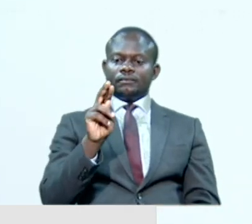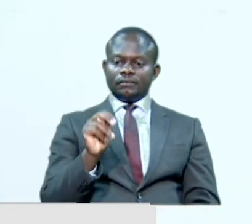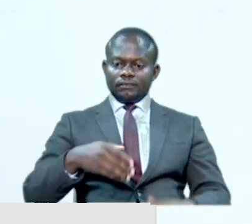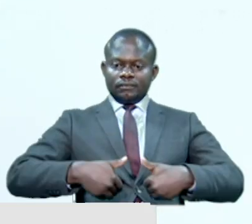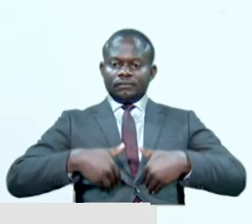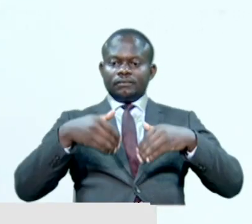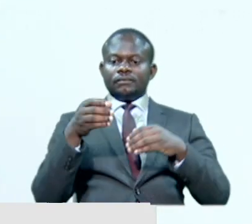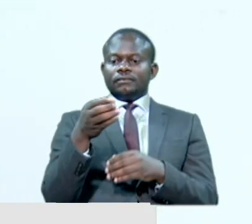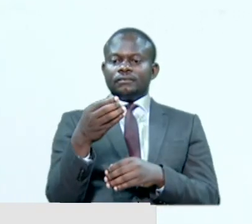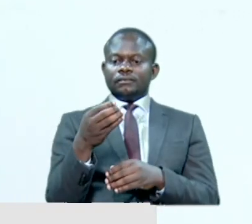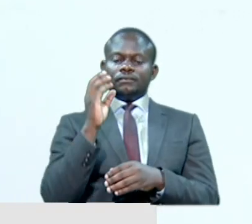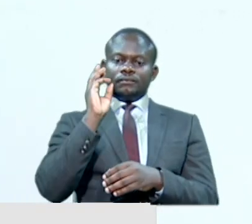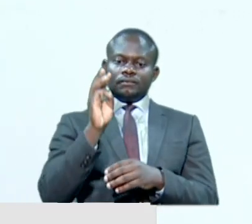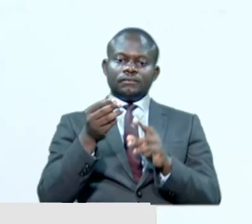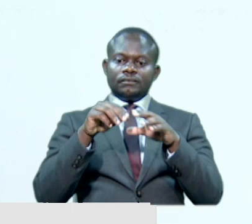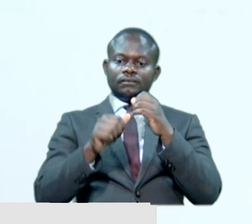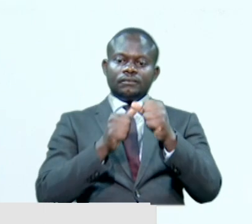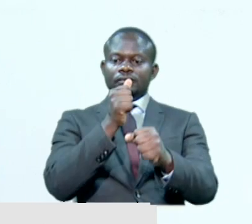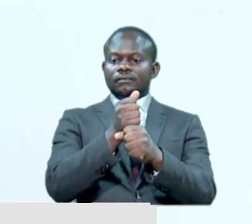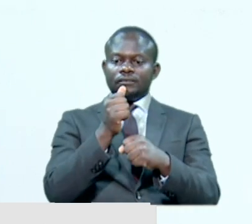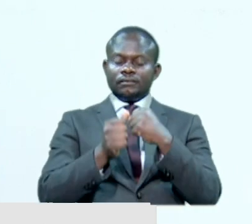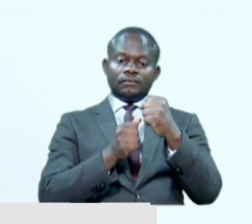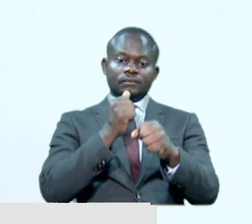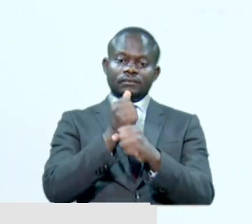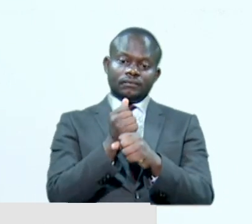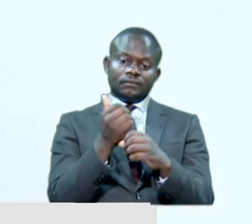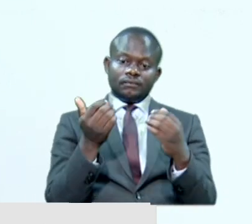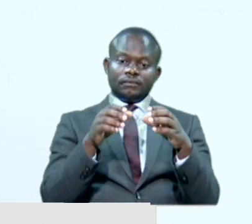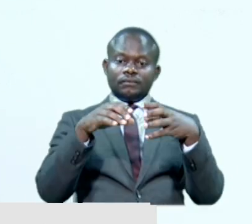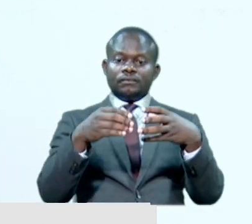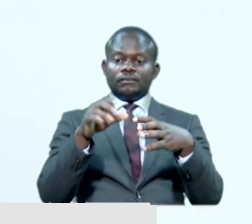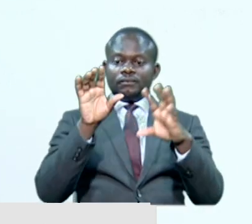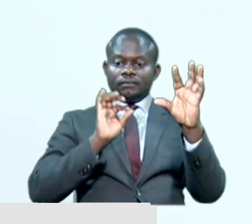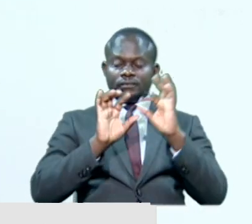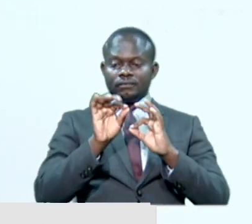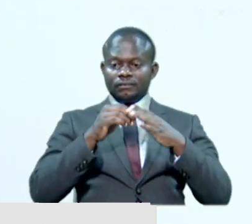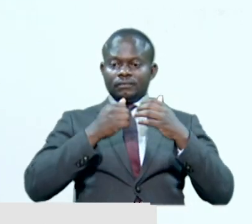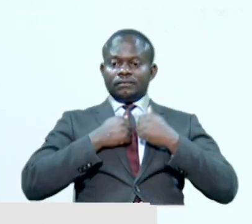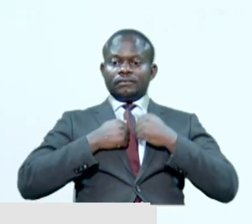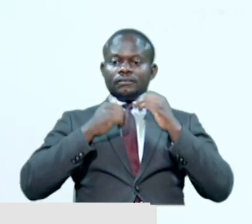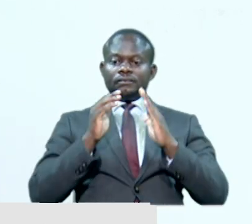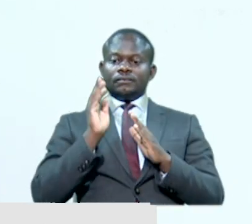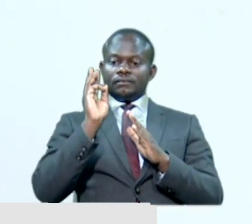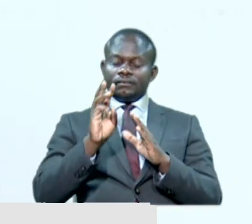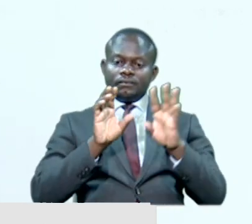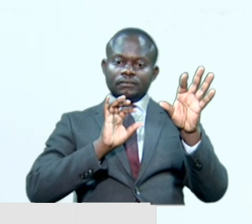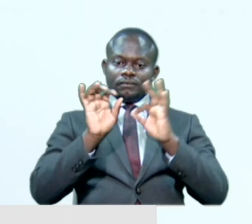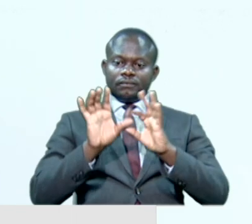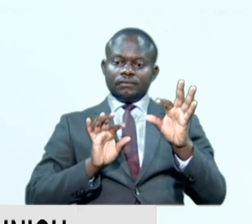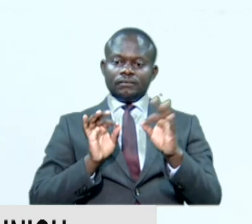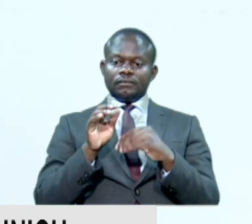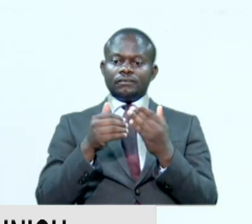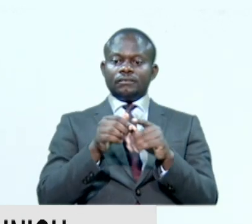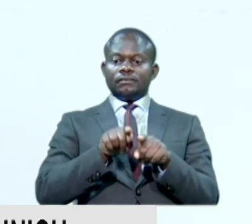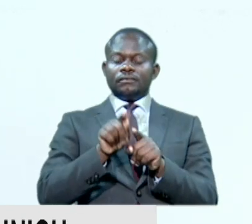Cup nayo izajya buri mwaka aho ikipe itoranywa y'u Rwanda bazajya batoranya